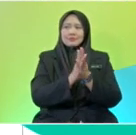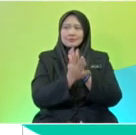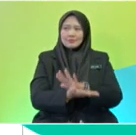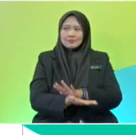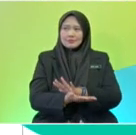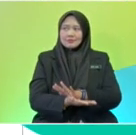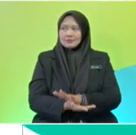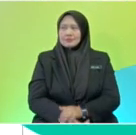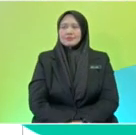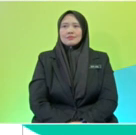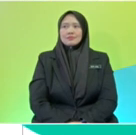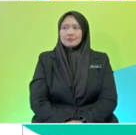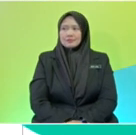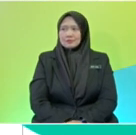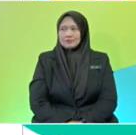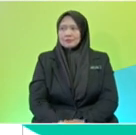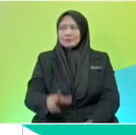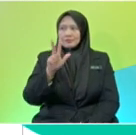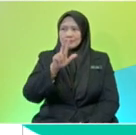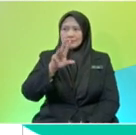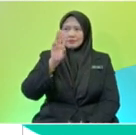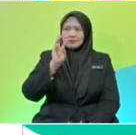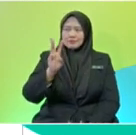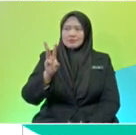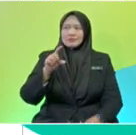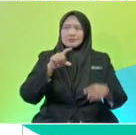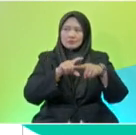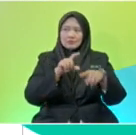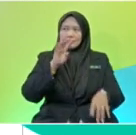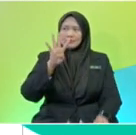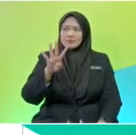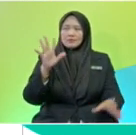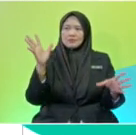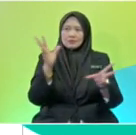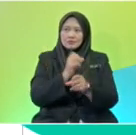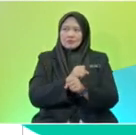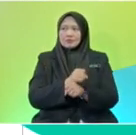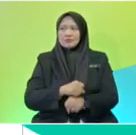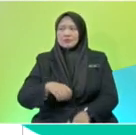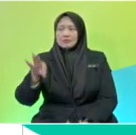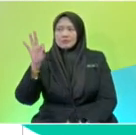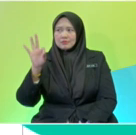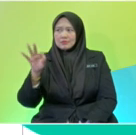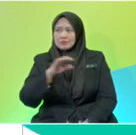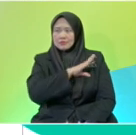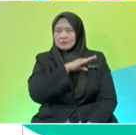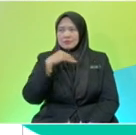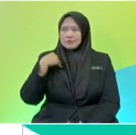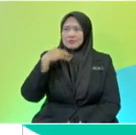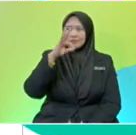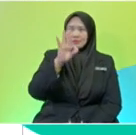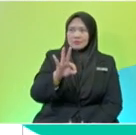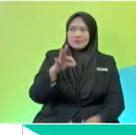jadi 36 Bagi 4 dapat 9 dan juga sembilan